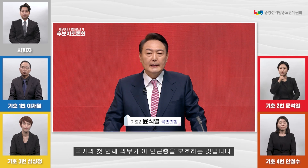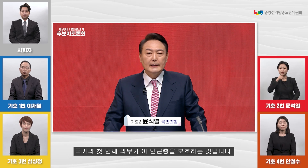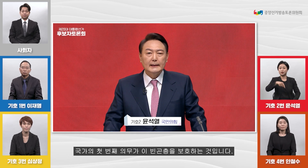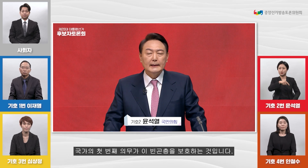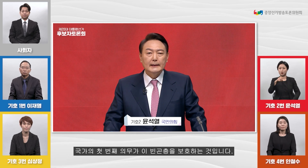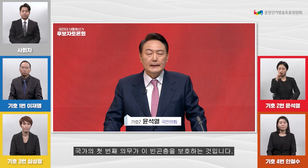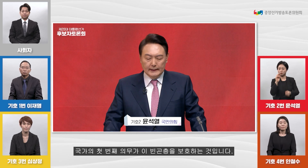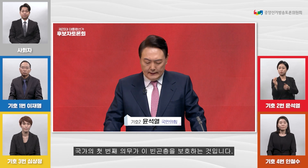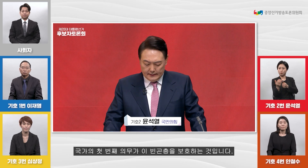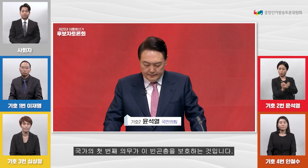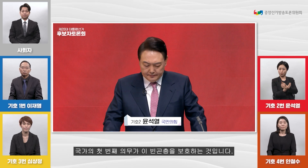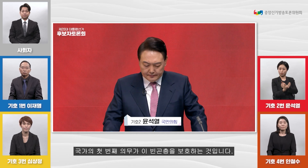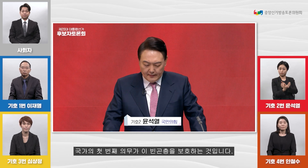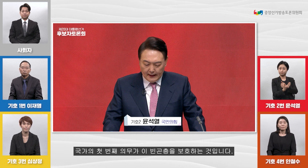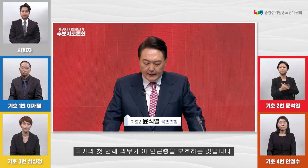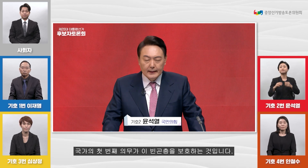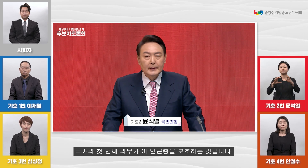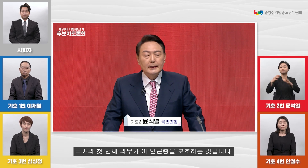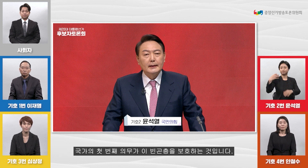것입니다.